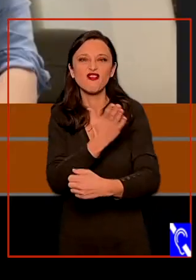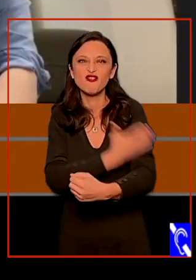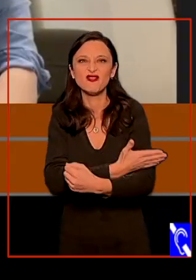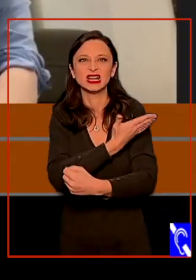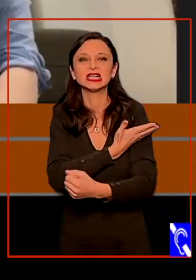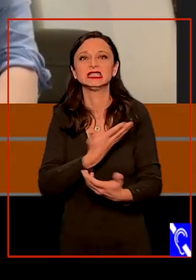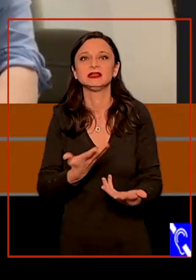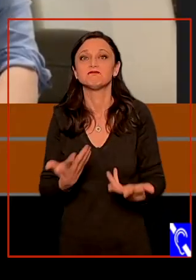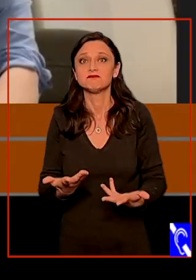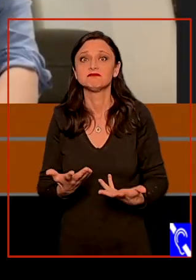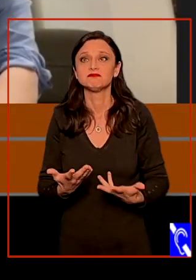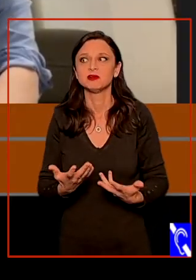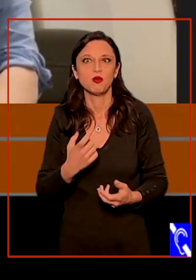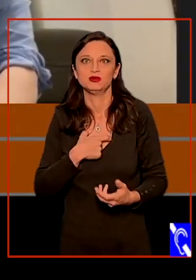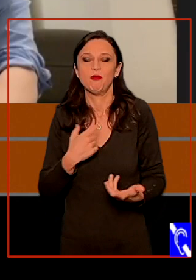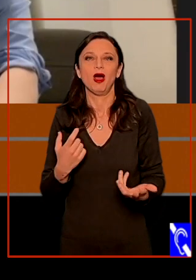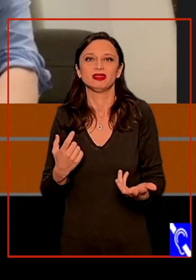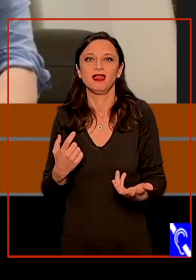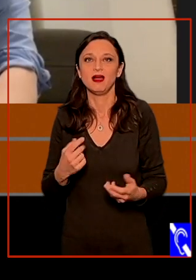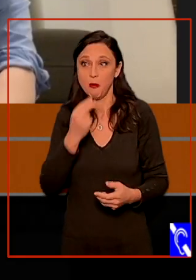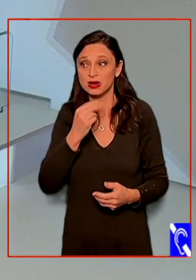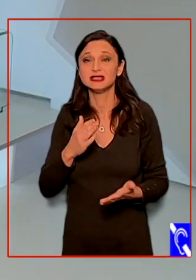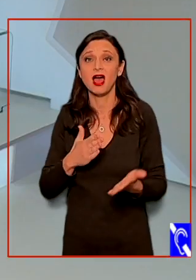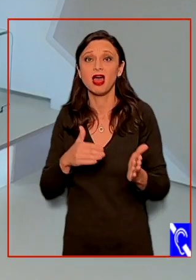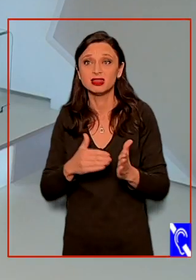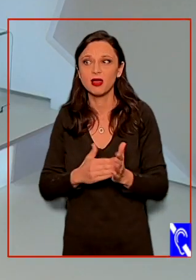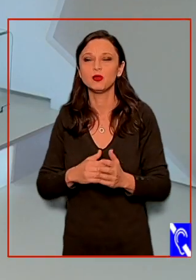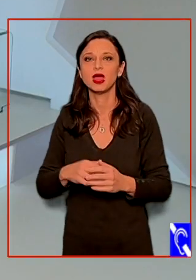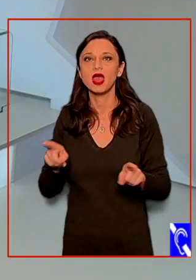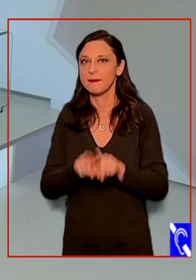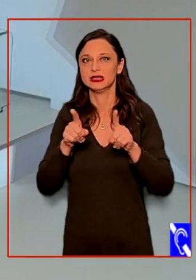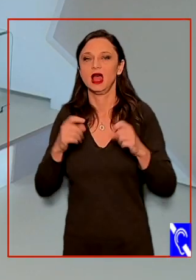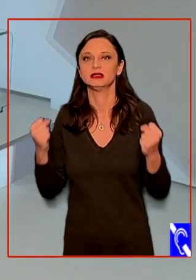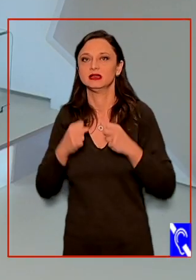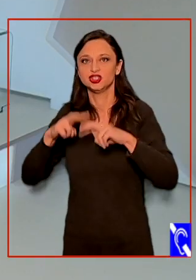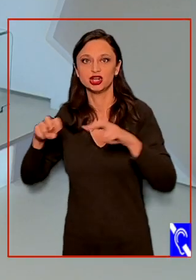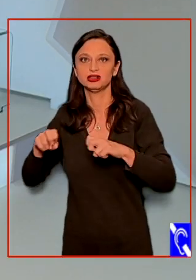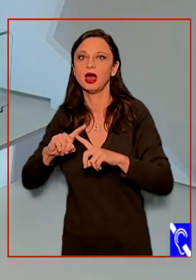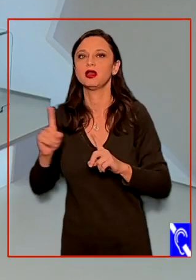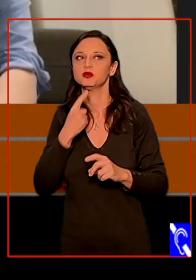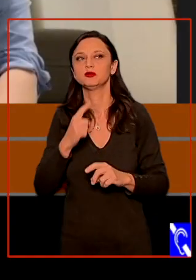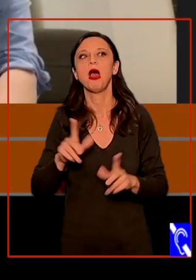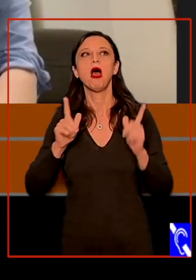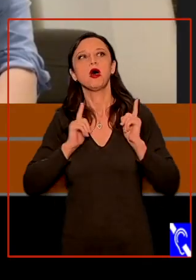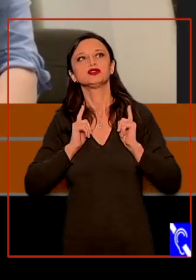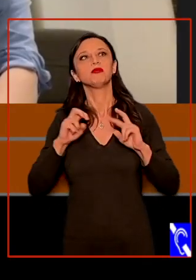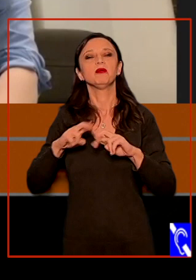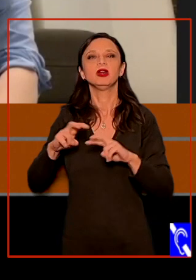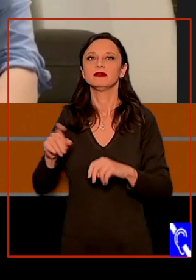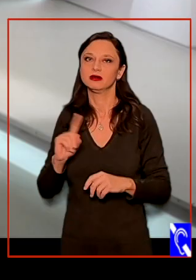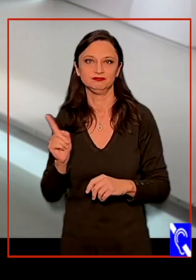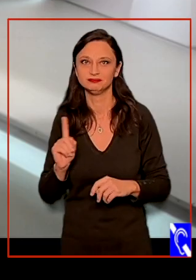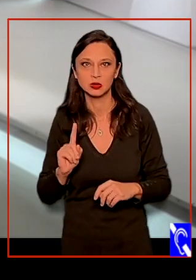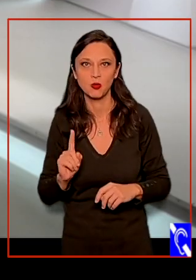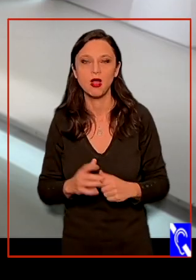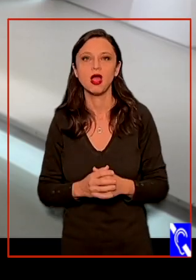te duci și vezi imediat cine a făcut poza aia, în ce zi, că totuși ai tot ce înseamnă, nu la îndemult. Ca să poți să afli lucrurile